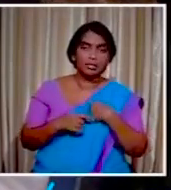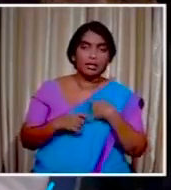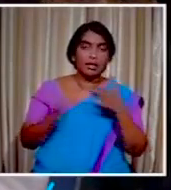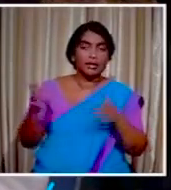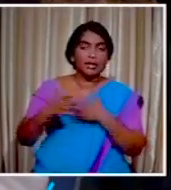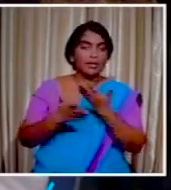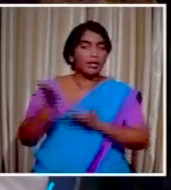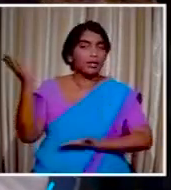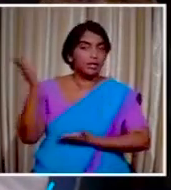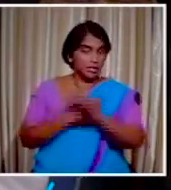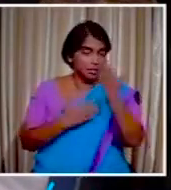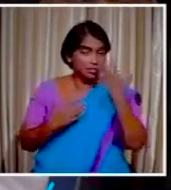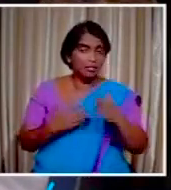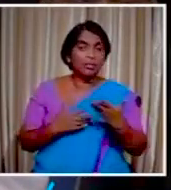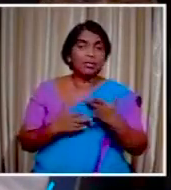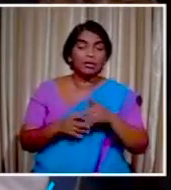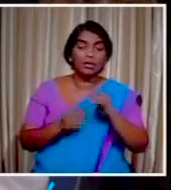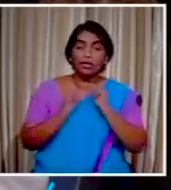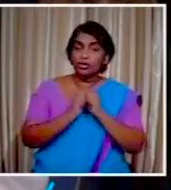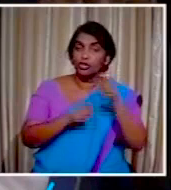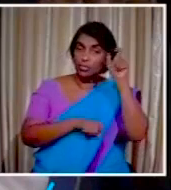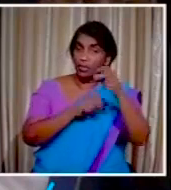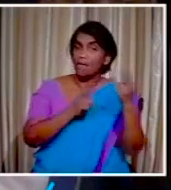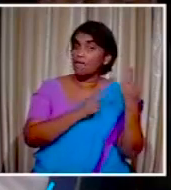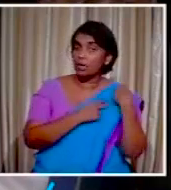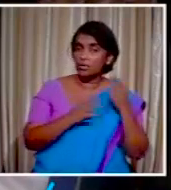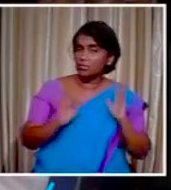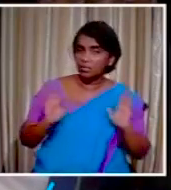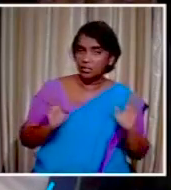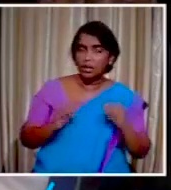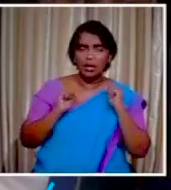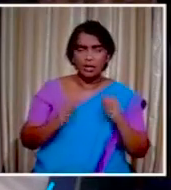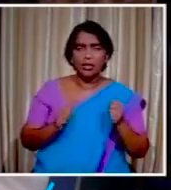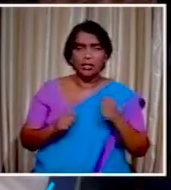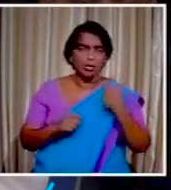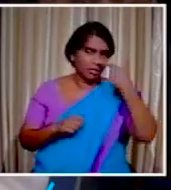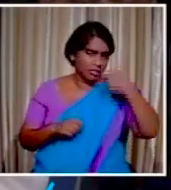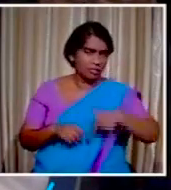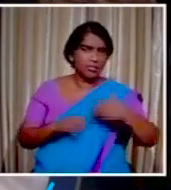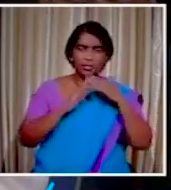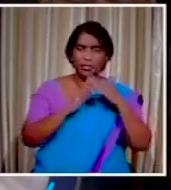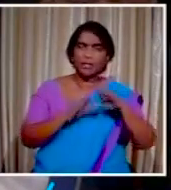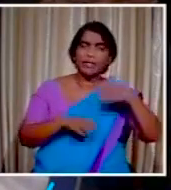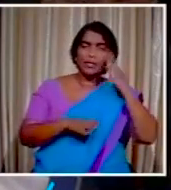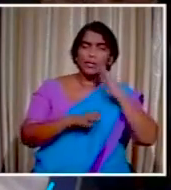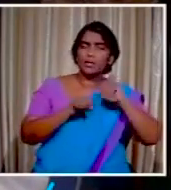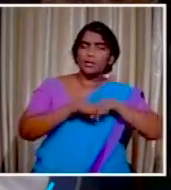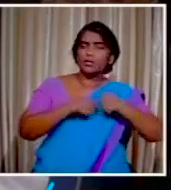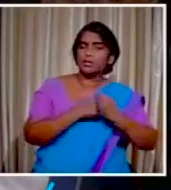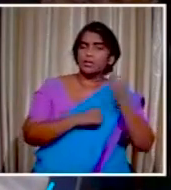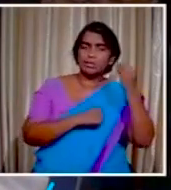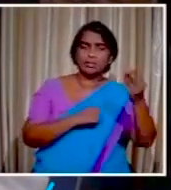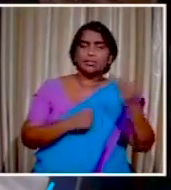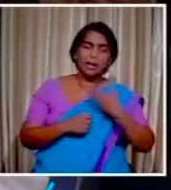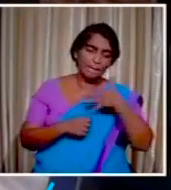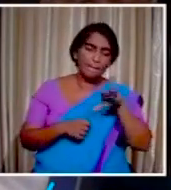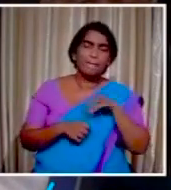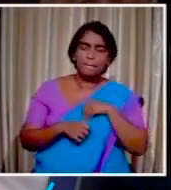කැබිනට් පත්‍රිකාවක් ගෙනාවා මේක සේවකයෝ වග කියන්න ඕනේ ඇයි මේ අපේ පිරෝහම්මල් ටික වෙනත් විදේශීය සමාගම් වලට දෙන්නේ මම